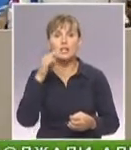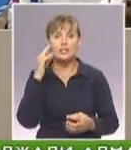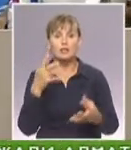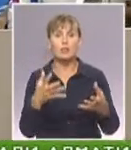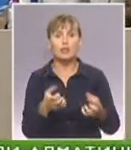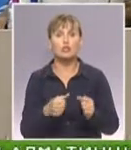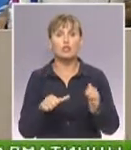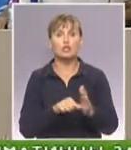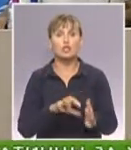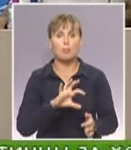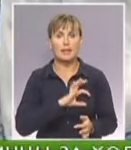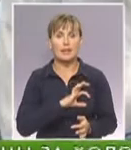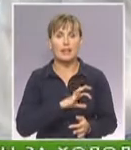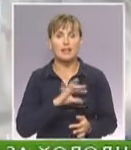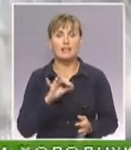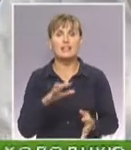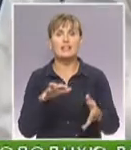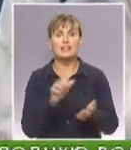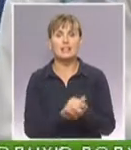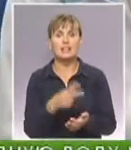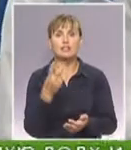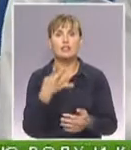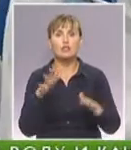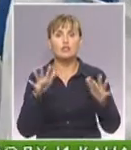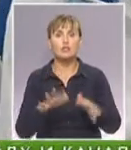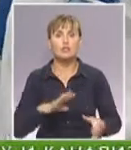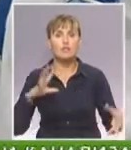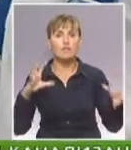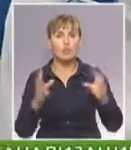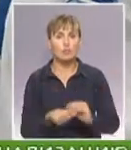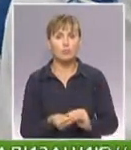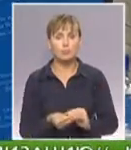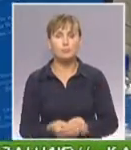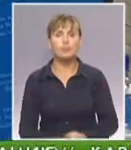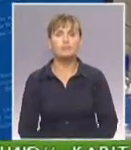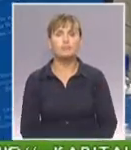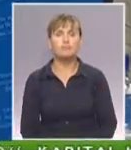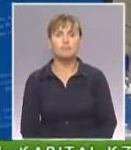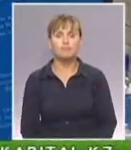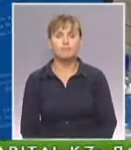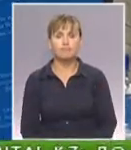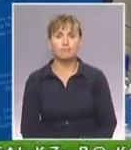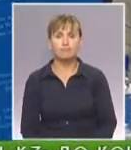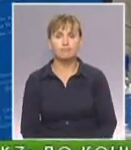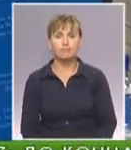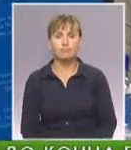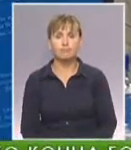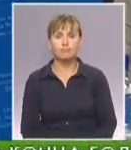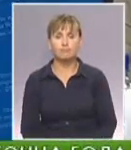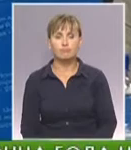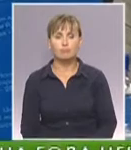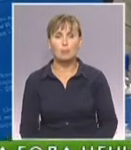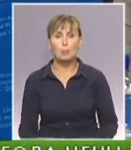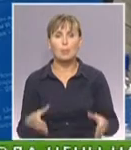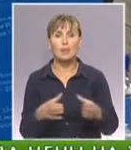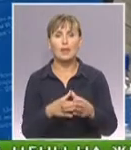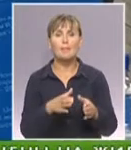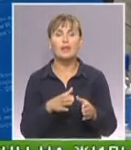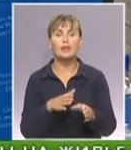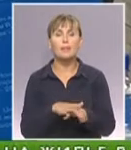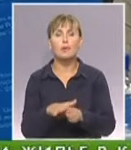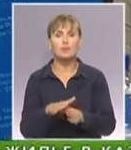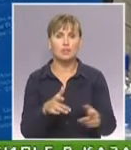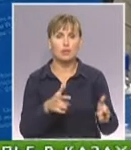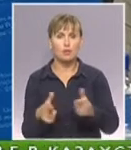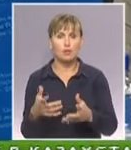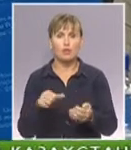атлеты завоевали 6 медалей и заняли 24-е место в общем зачете. Команда полна готовности